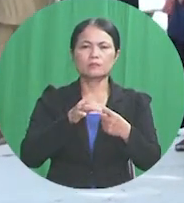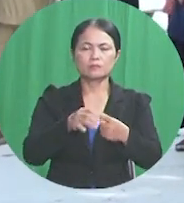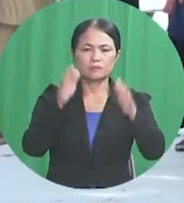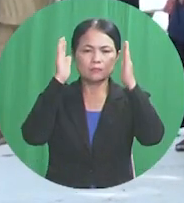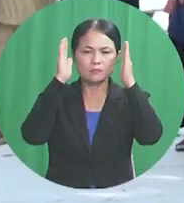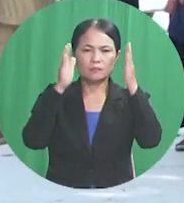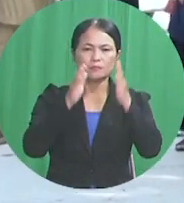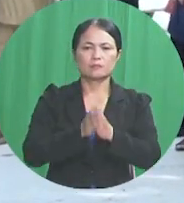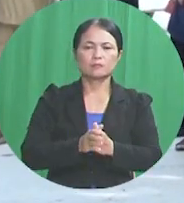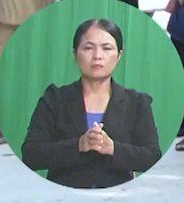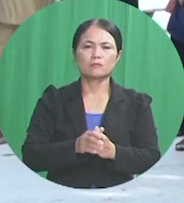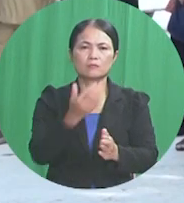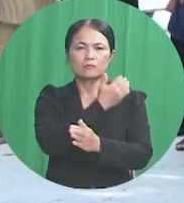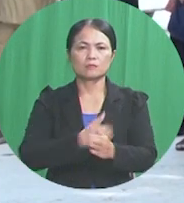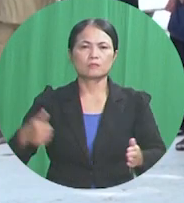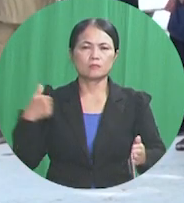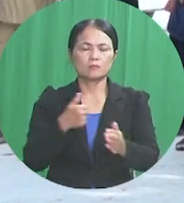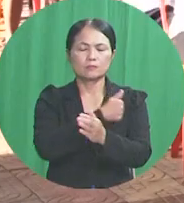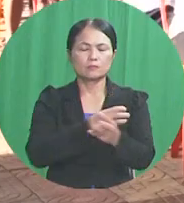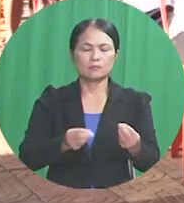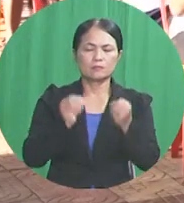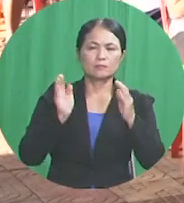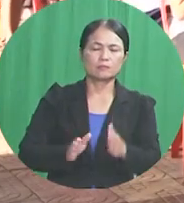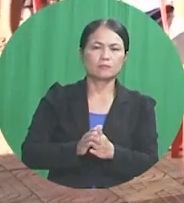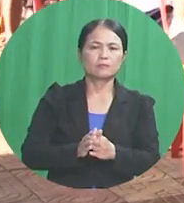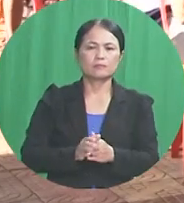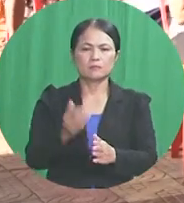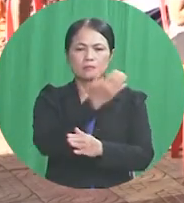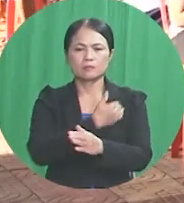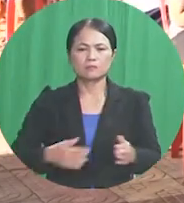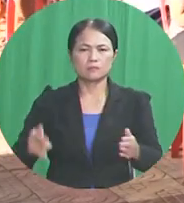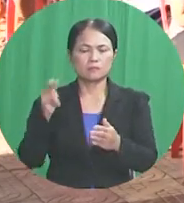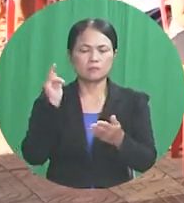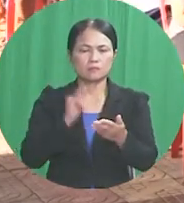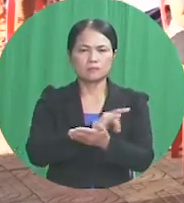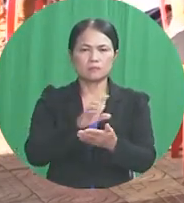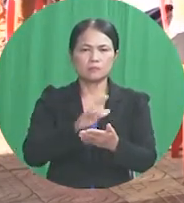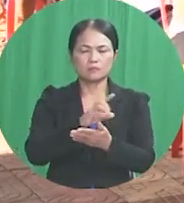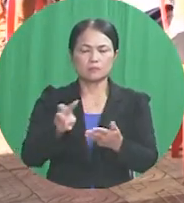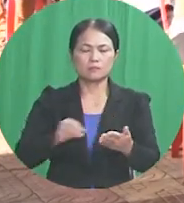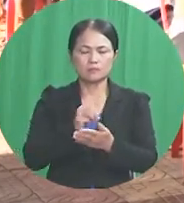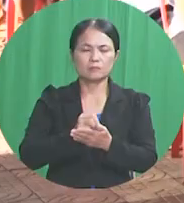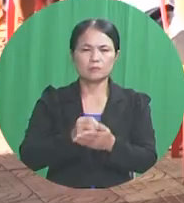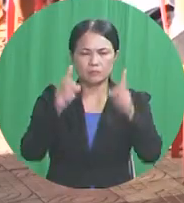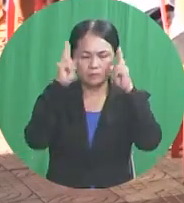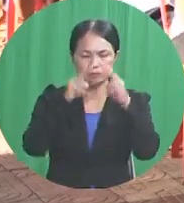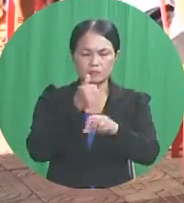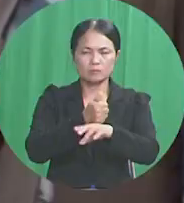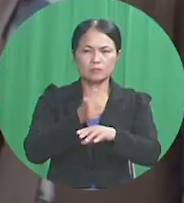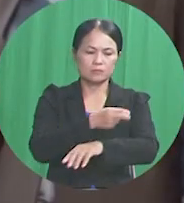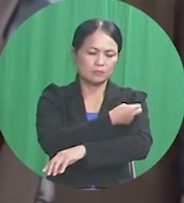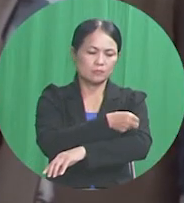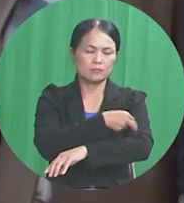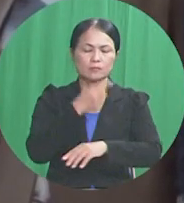กจัดตกดะปีสำนักสำนักเดโจนิยุรัฐมนตรีหนึ่งสำนักกระเตะประธานบันดบนรันลีฮุนไซน์ประธานกากบาทกระห้องกัมพู